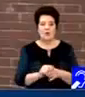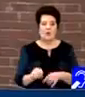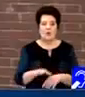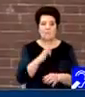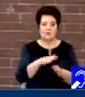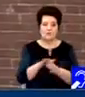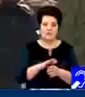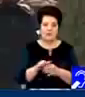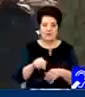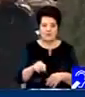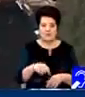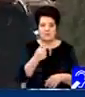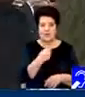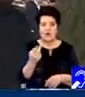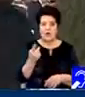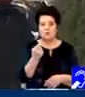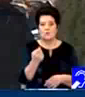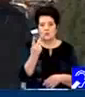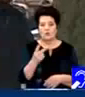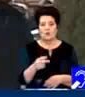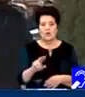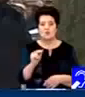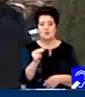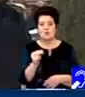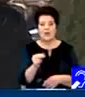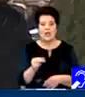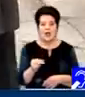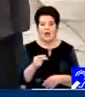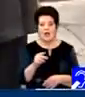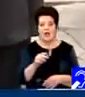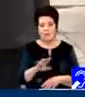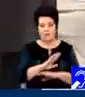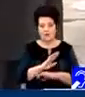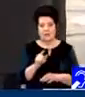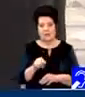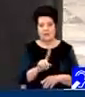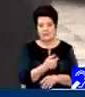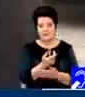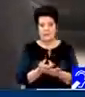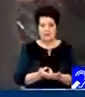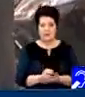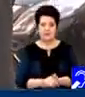anul acesta 102 ani, a murit joi la spital. L-a răpus o pneumonie.